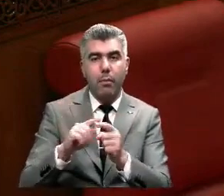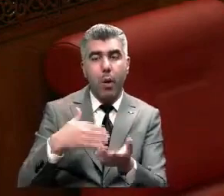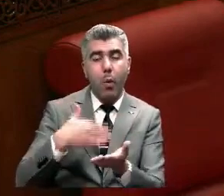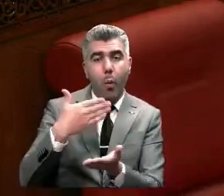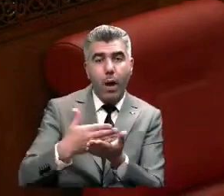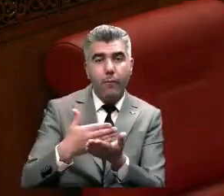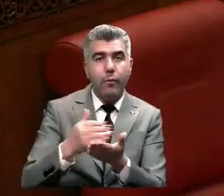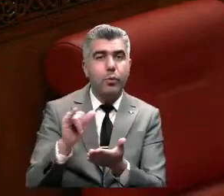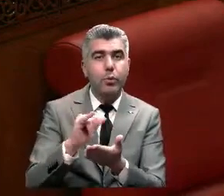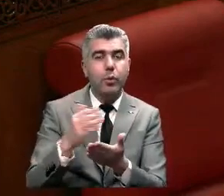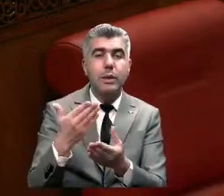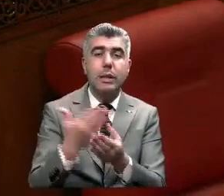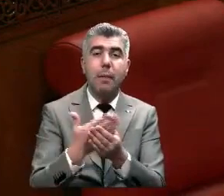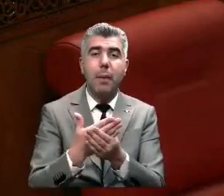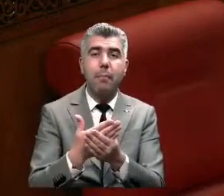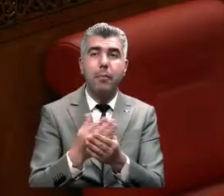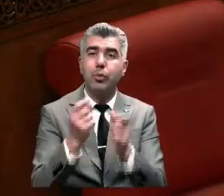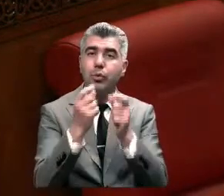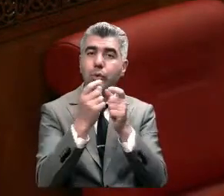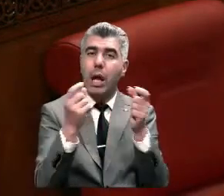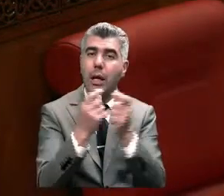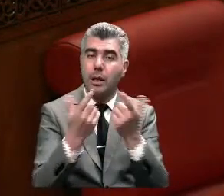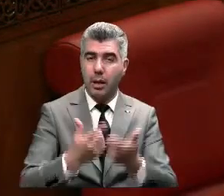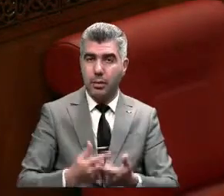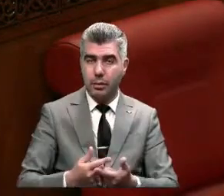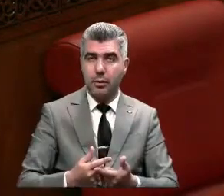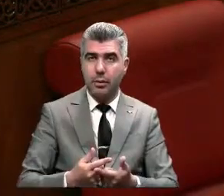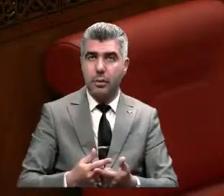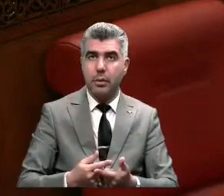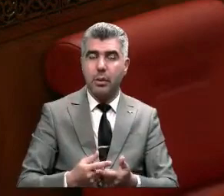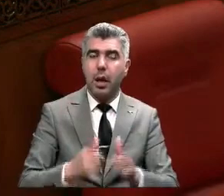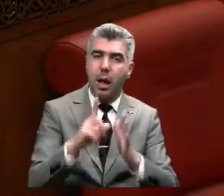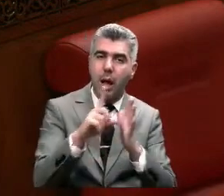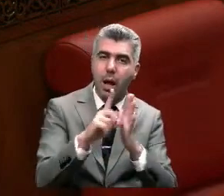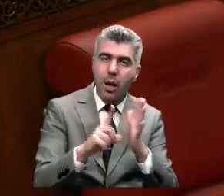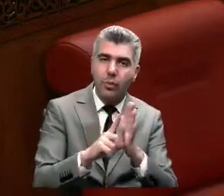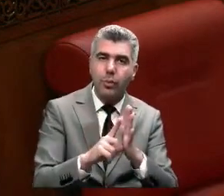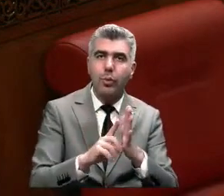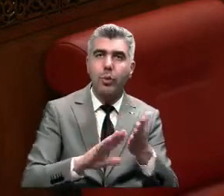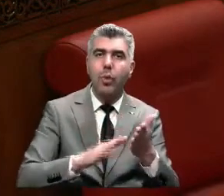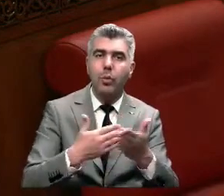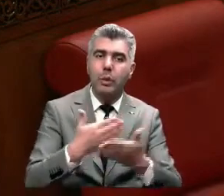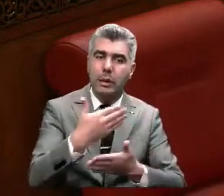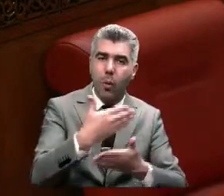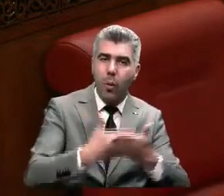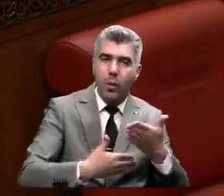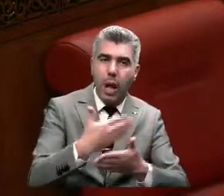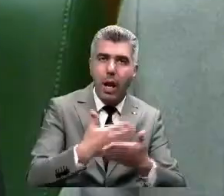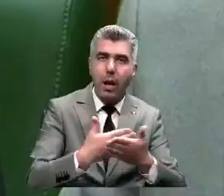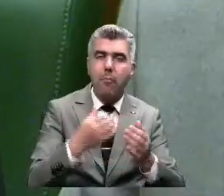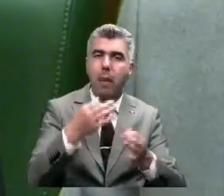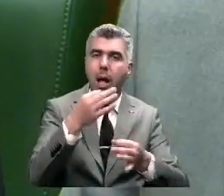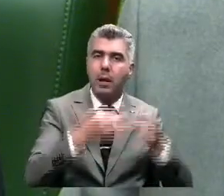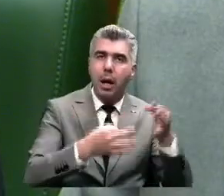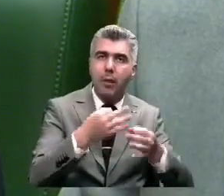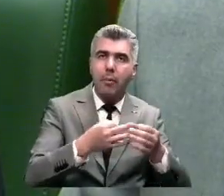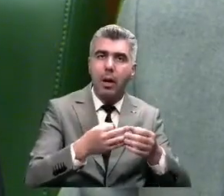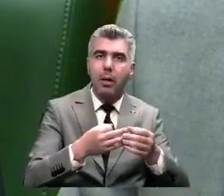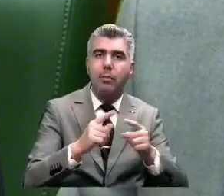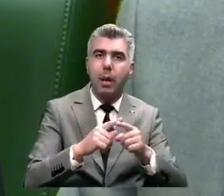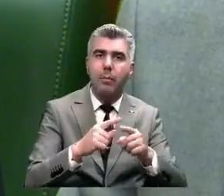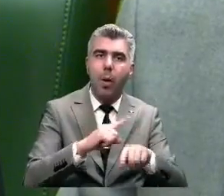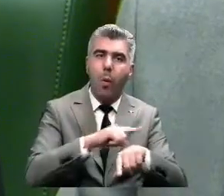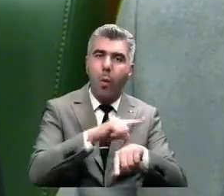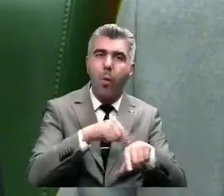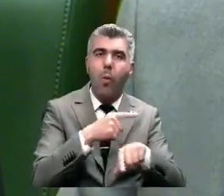لنا بسبب المقاولات وثم القوانين والمرافعات وفسخ العقد والمحكمه وكذا. قلنا في هذا الشيء